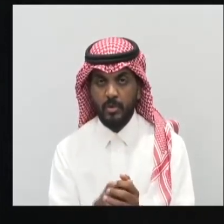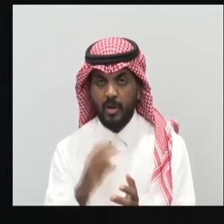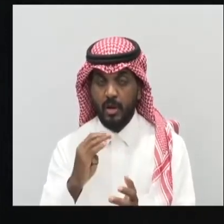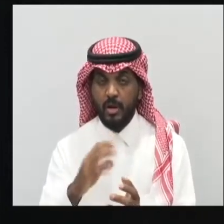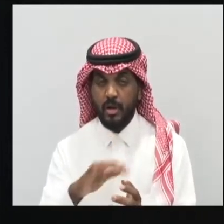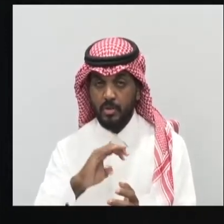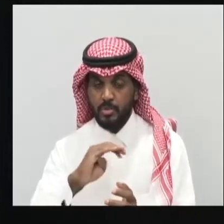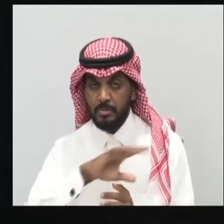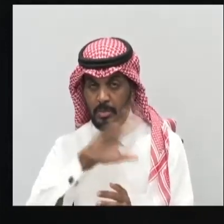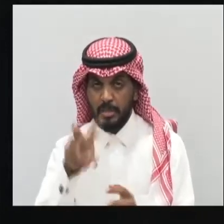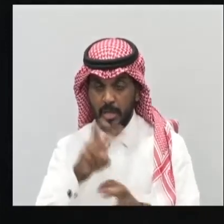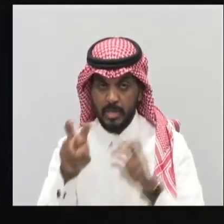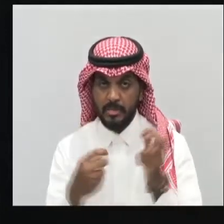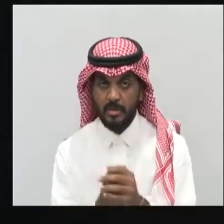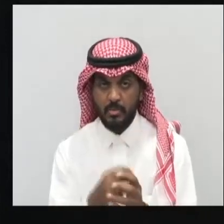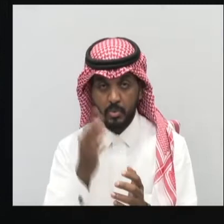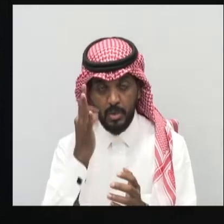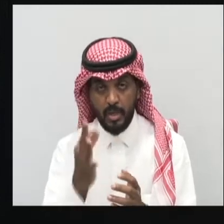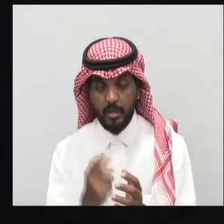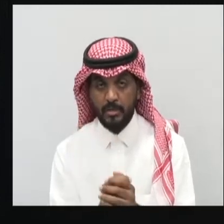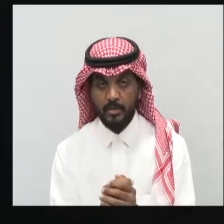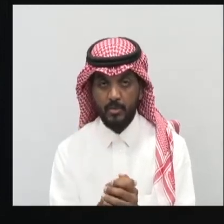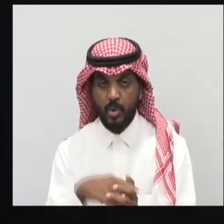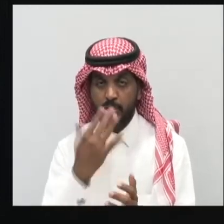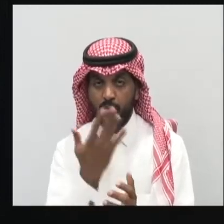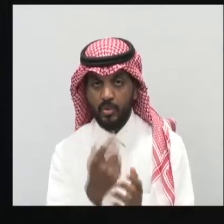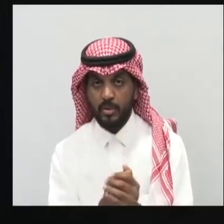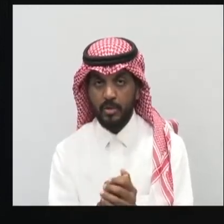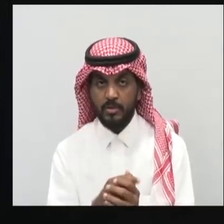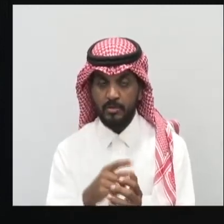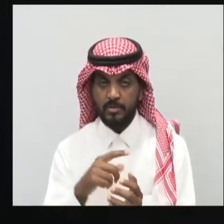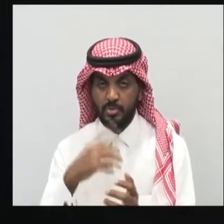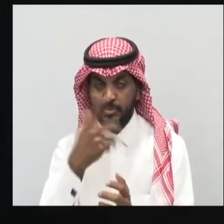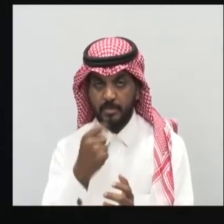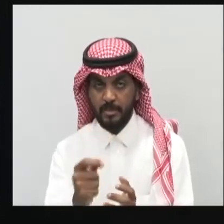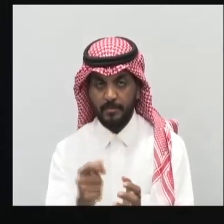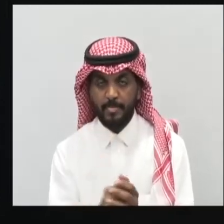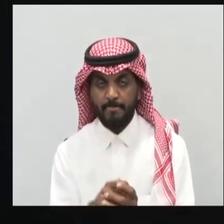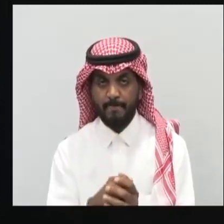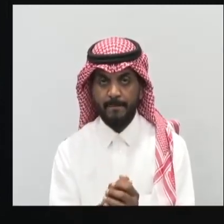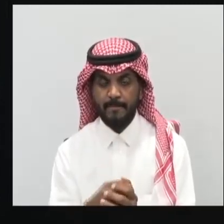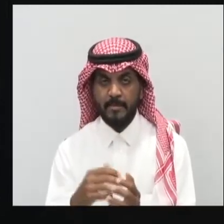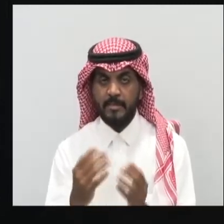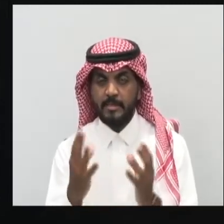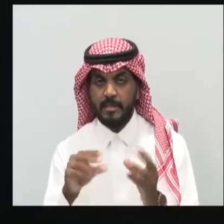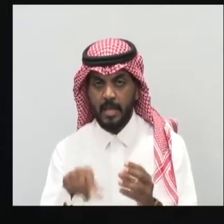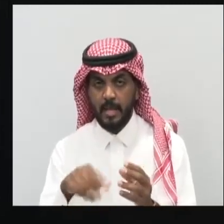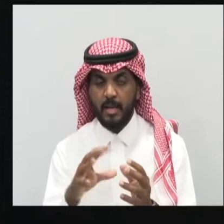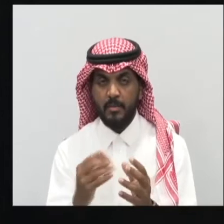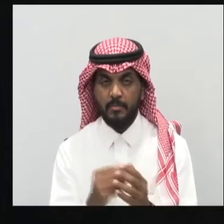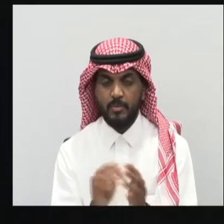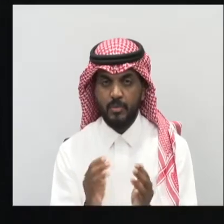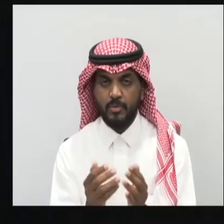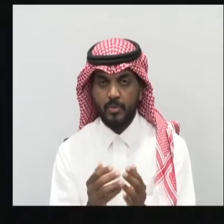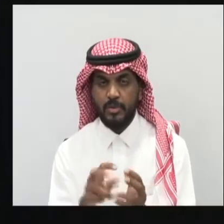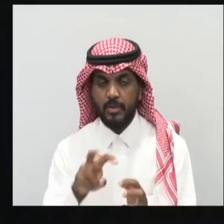الأسئلة، ومتأكدة من ذلك، وأيضا ستكون قراءتكم جدا جميلة. سنتعلم اليوم بإذن الله يا صغاري